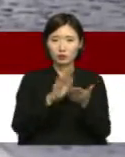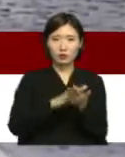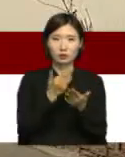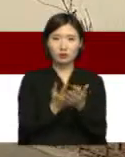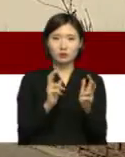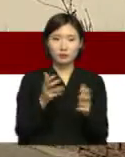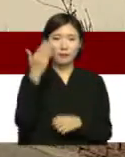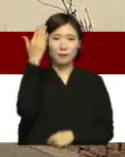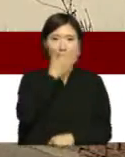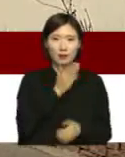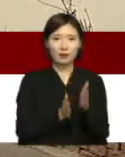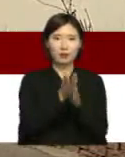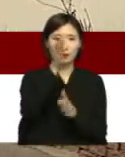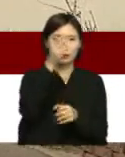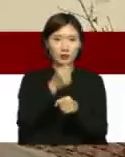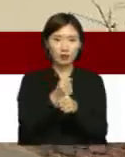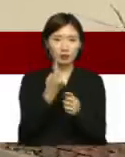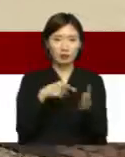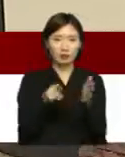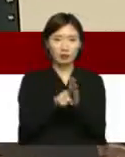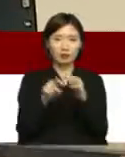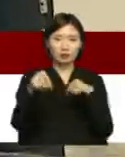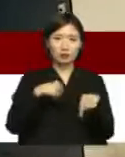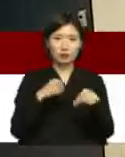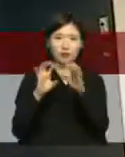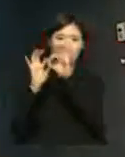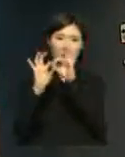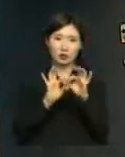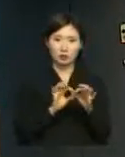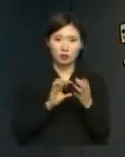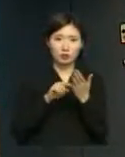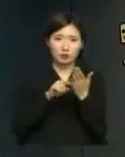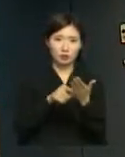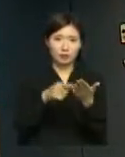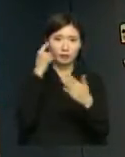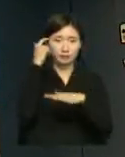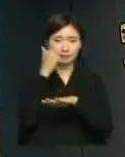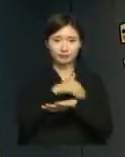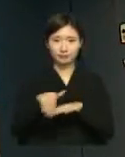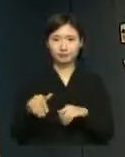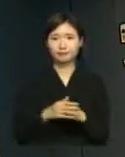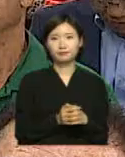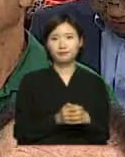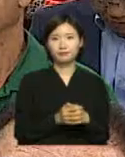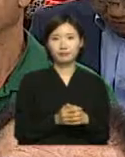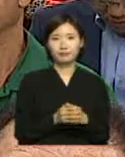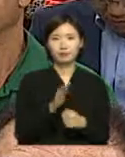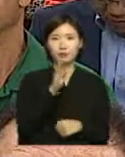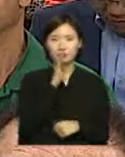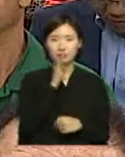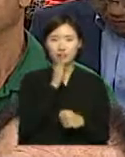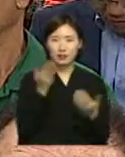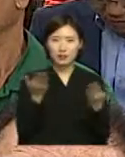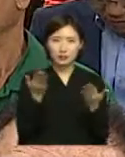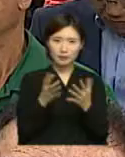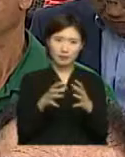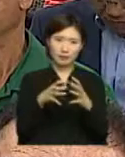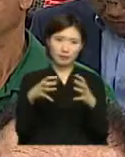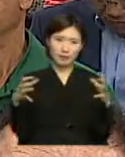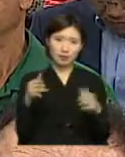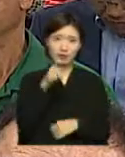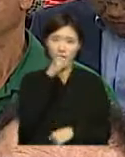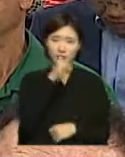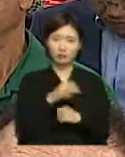등 깨끗한 도시를 만들기 위한 정책도 지속적으로 이어나갈 것으로 보입니다. 참으로 할 일이 많죠.